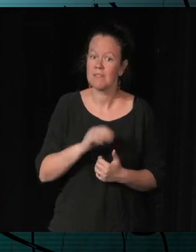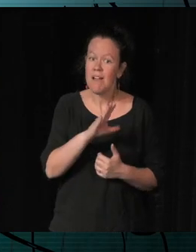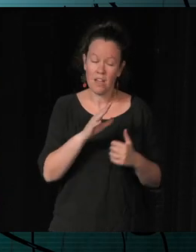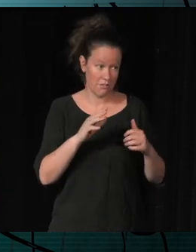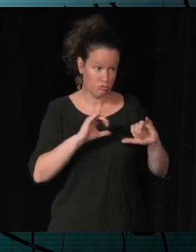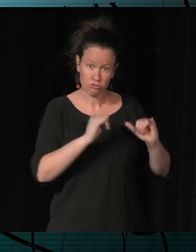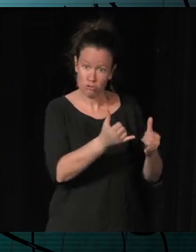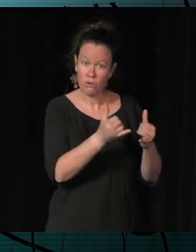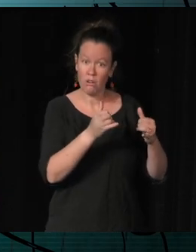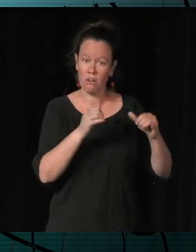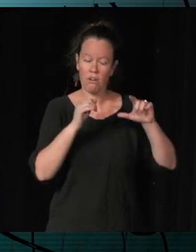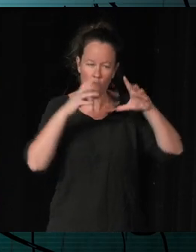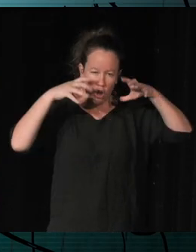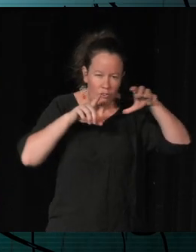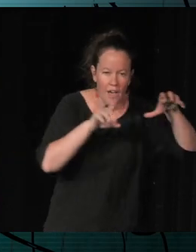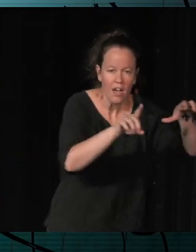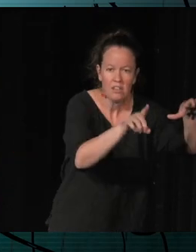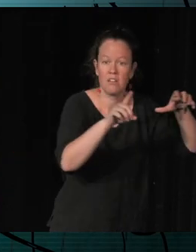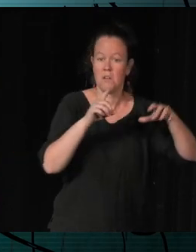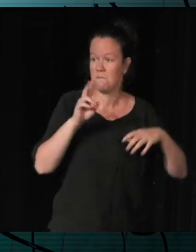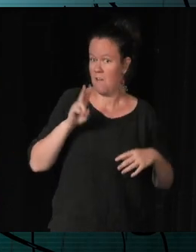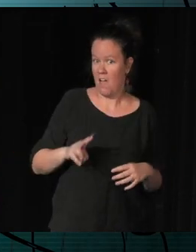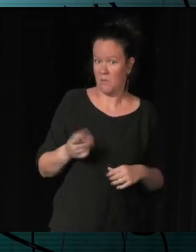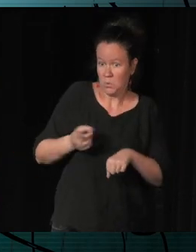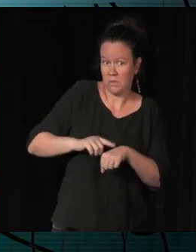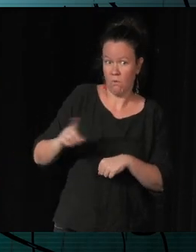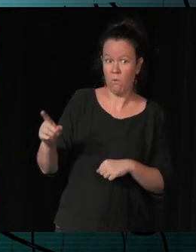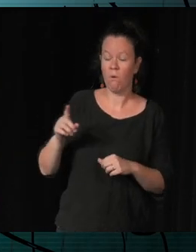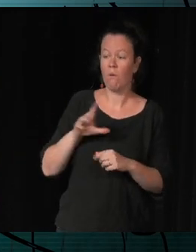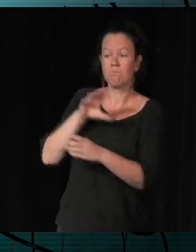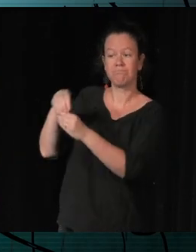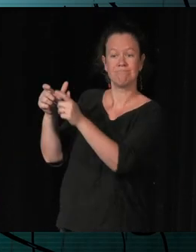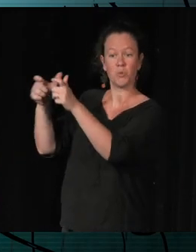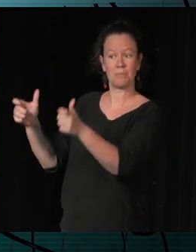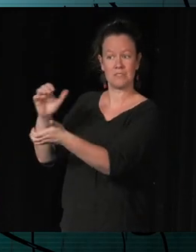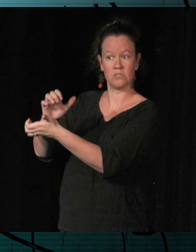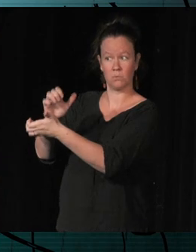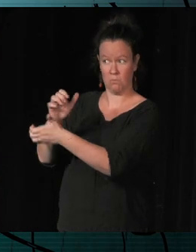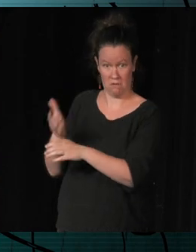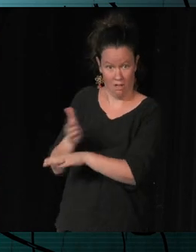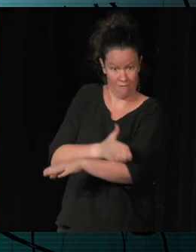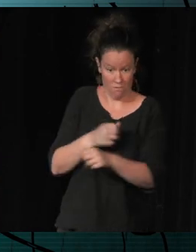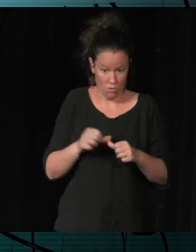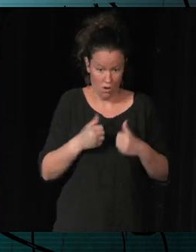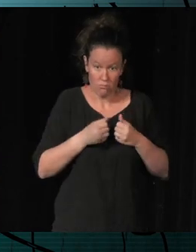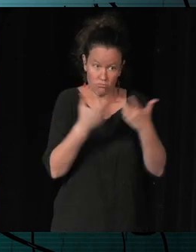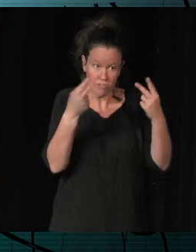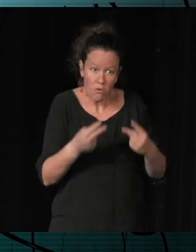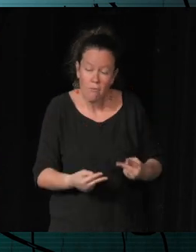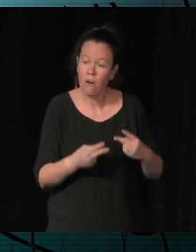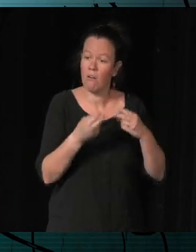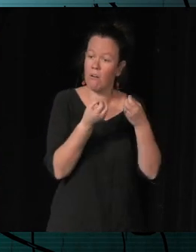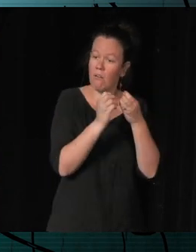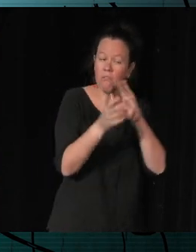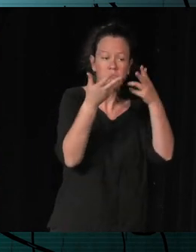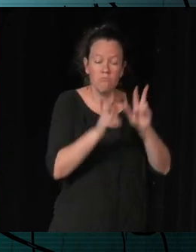infogramme je faisais j'étais programmeur et je faisais toutes les routines graphiques de tous les jeux d'infogramme de l'époque mais je m'occupa